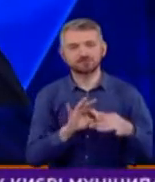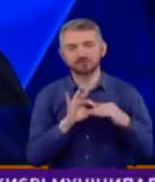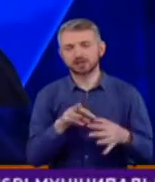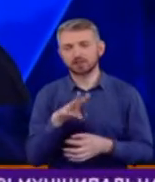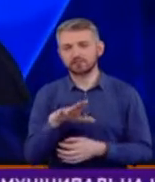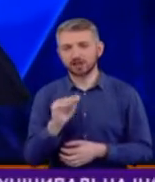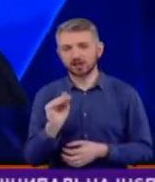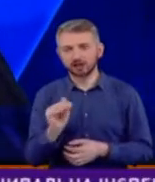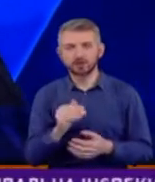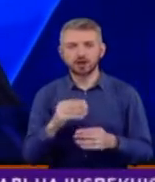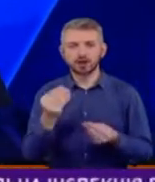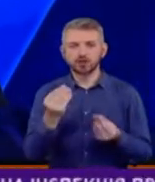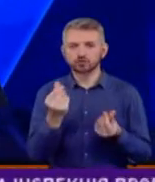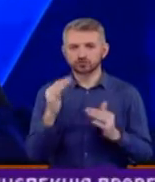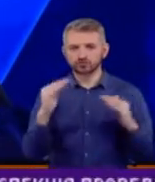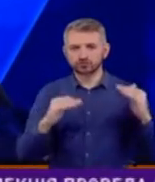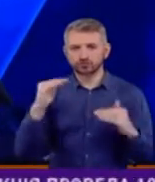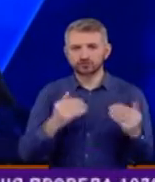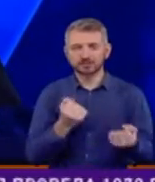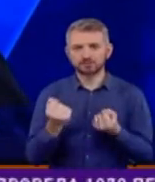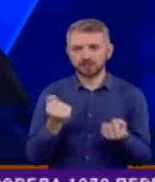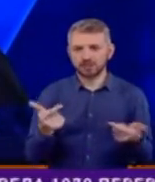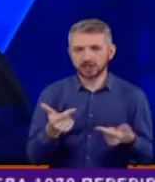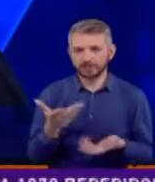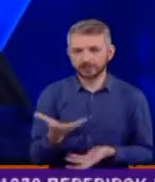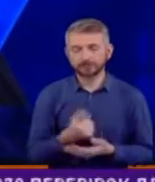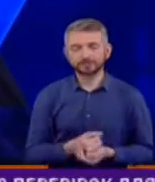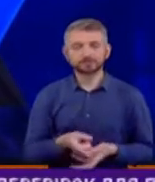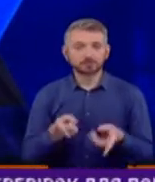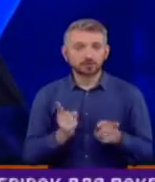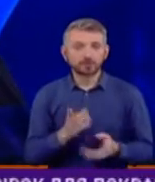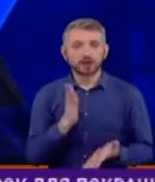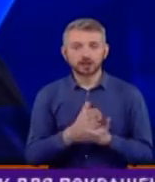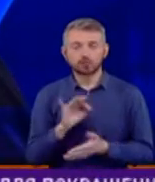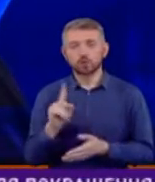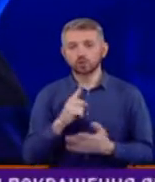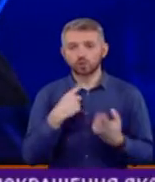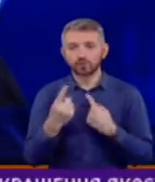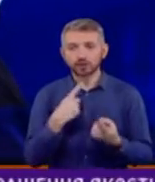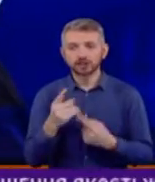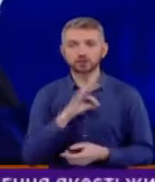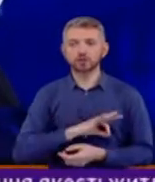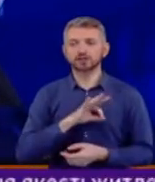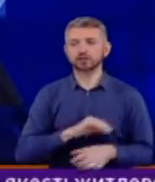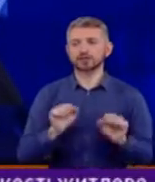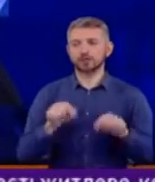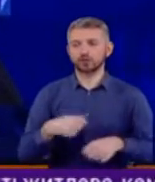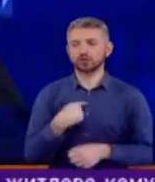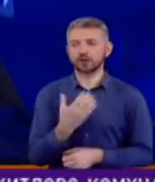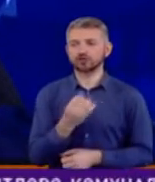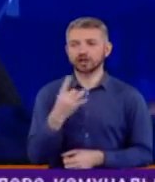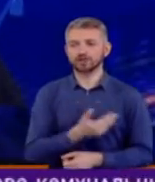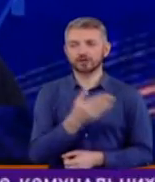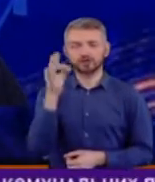валютним фондом, курс валют, зміцнення самої гривні. Насправді є про що говорити, користуючись нагодою. Я ще раз